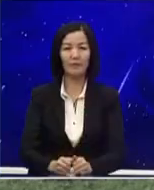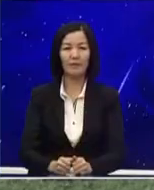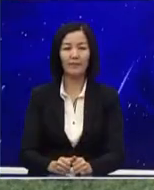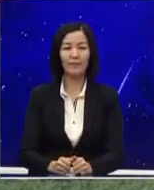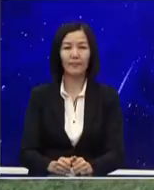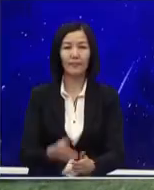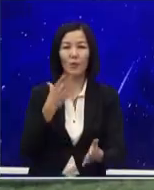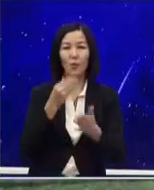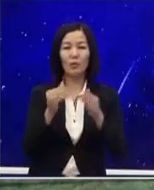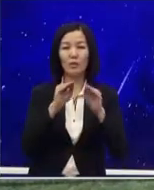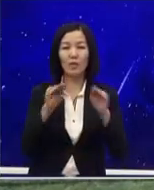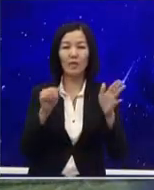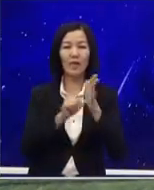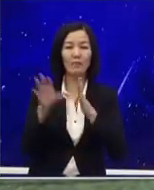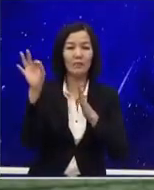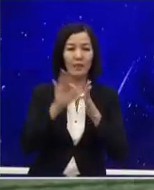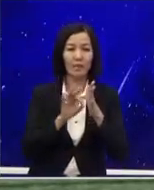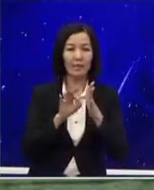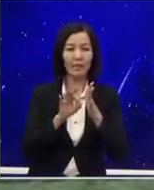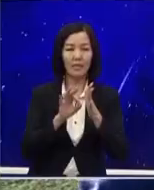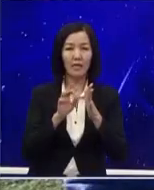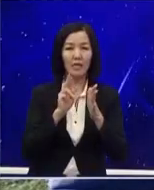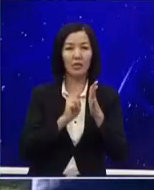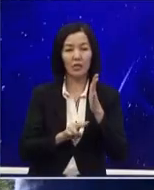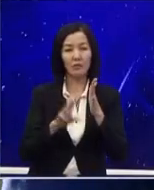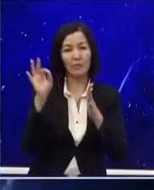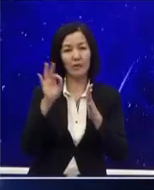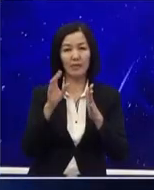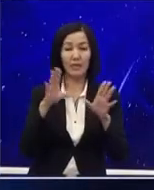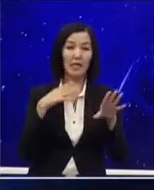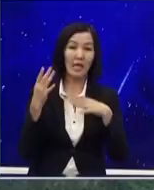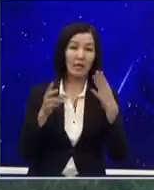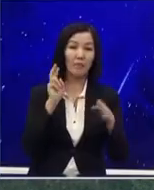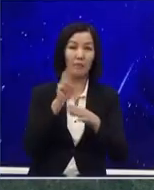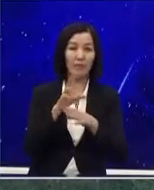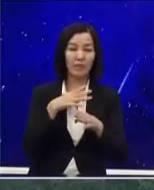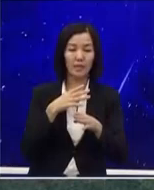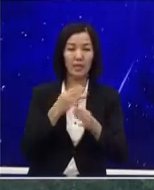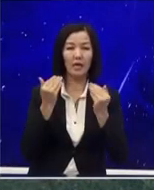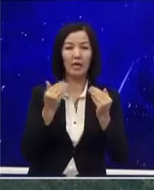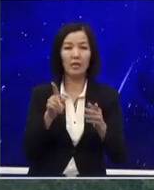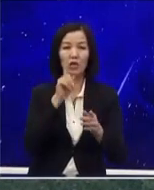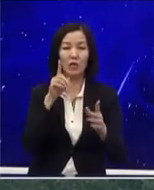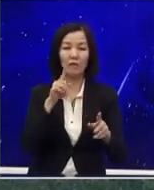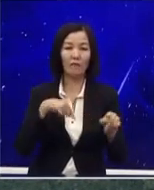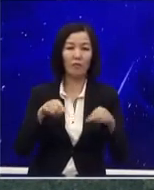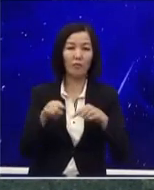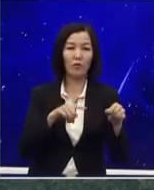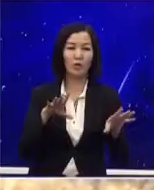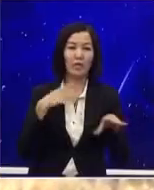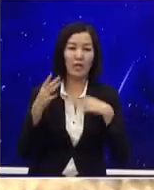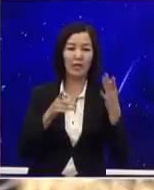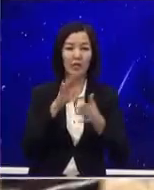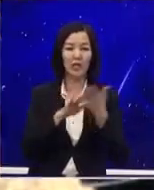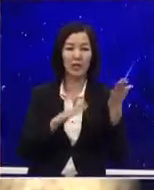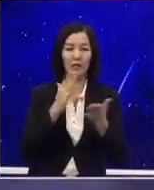Өз деңгейлерінен бір 60% қана, 70-67% дайындықпен ғана бардық қой. Қазір жас футболшылар кезекті дайындықтарын жүргізіп